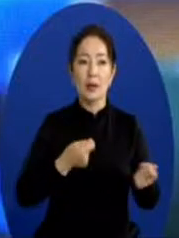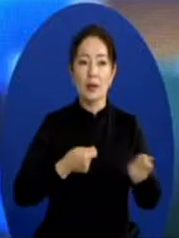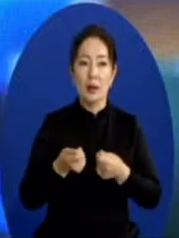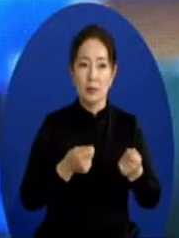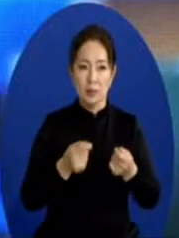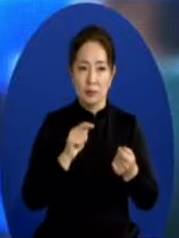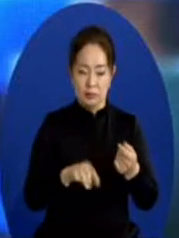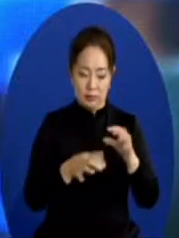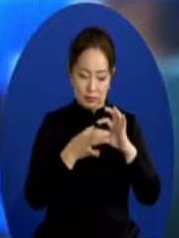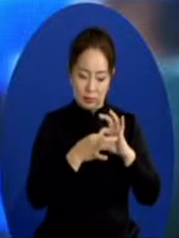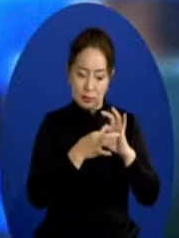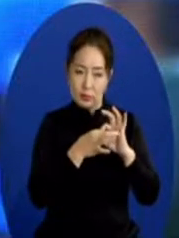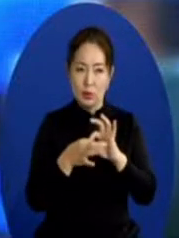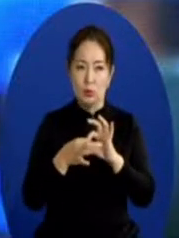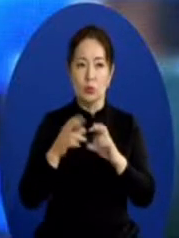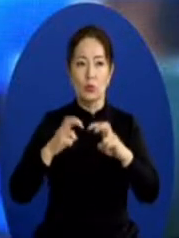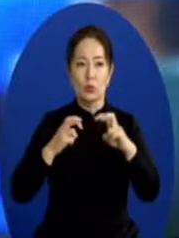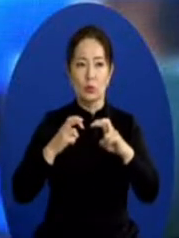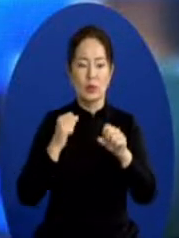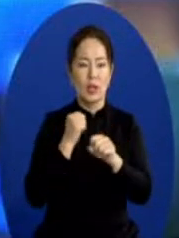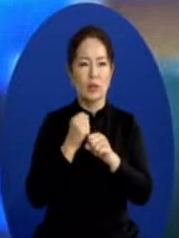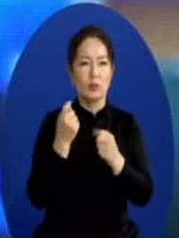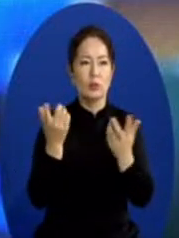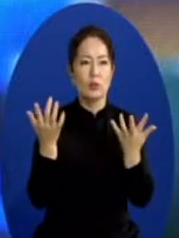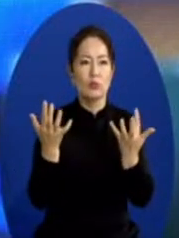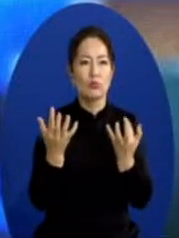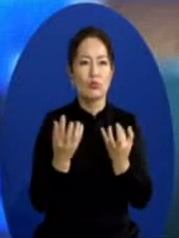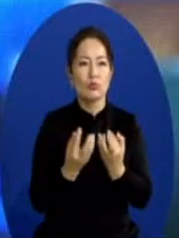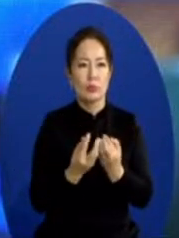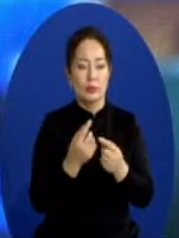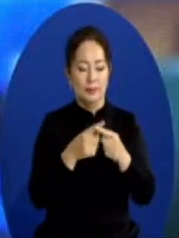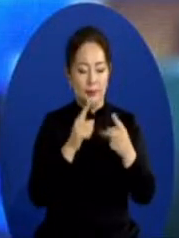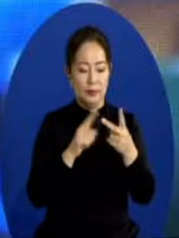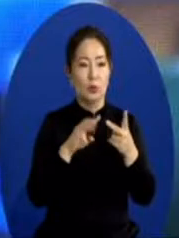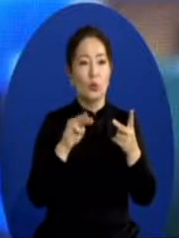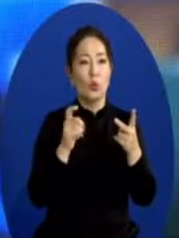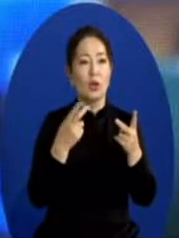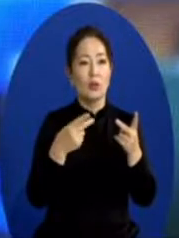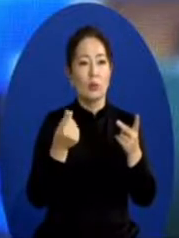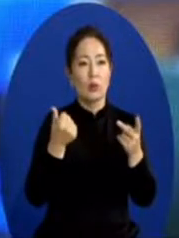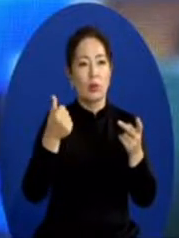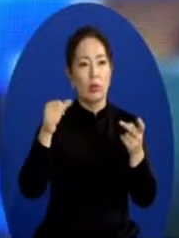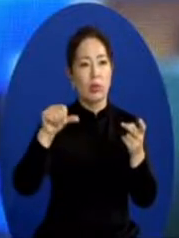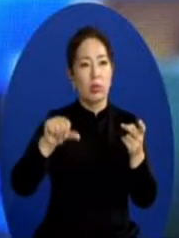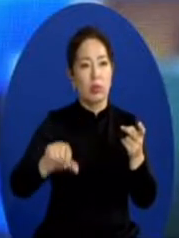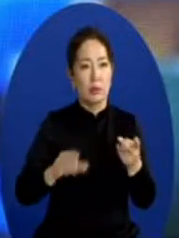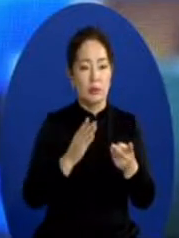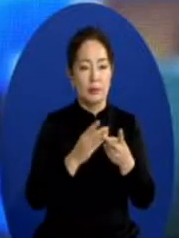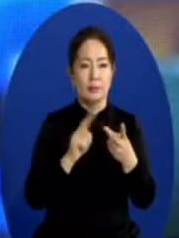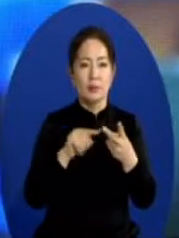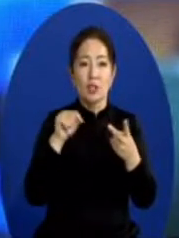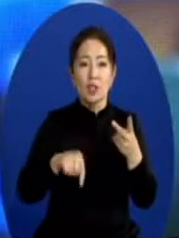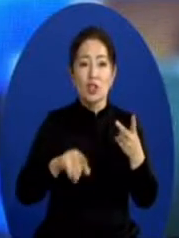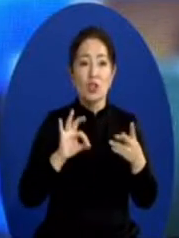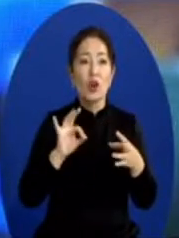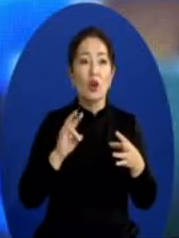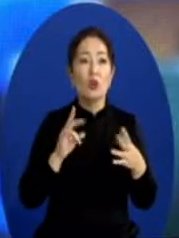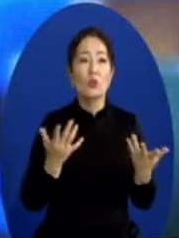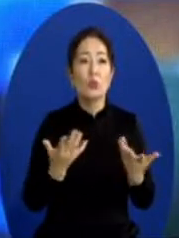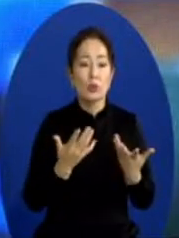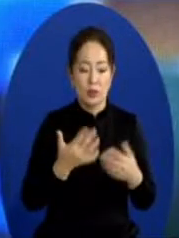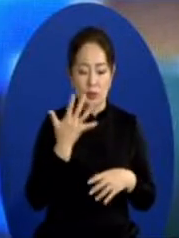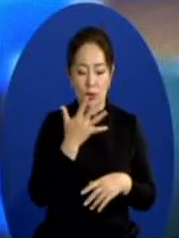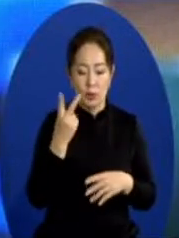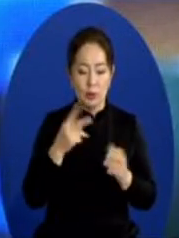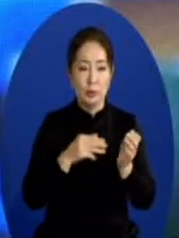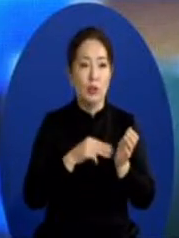анхны экспорт багасч үүнийг дагаад үйлдвэрүүд ажиллах хүчээ цөөлж байна. Мөн түүхий эдийн үн хашиж унаж байна. Энэ онд манайхаа